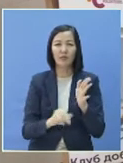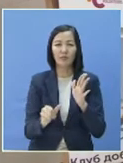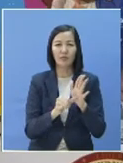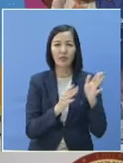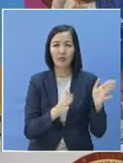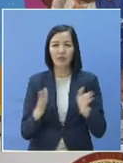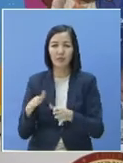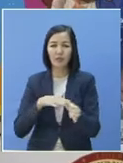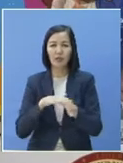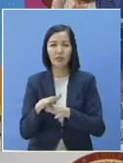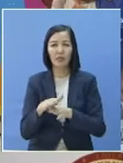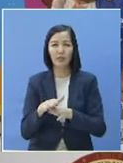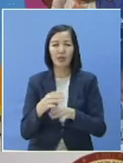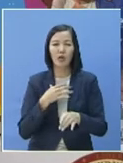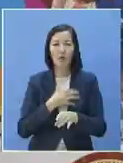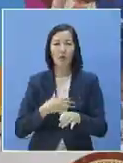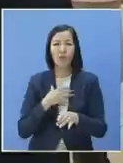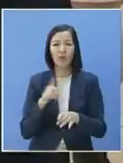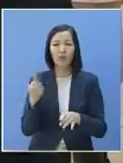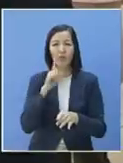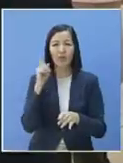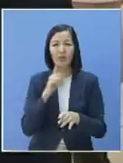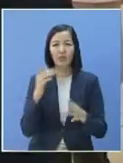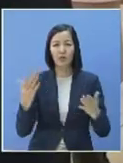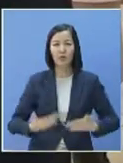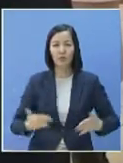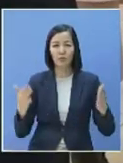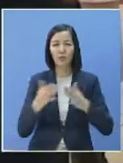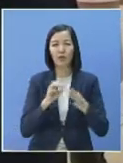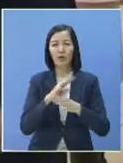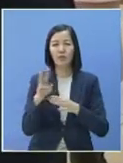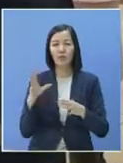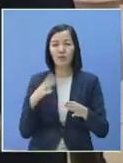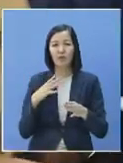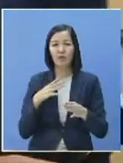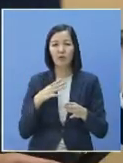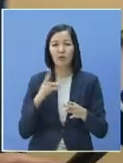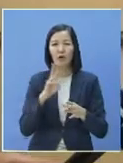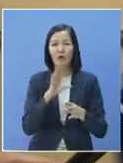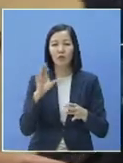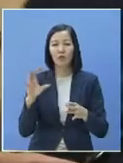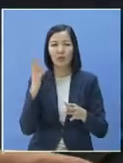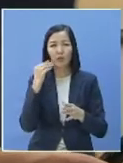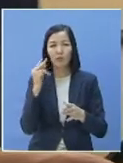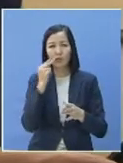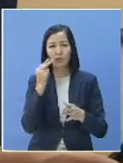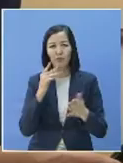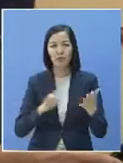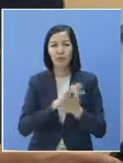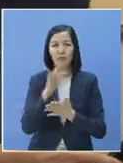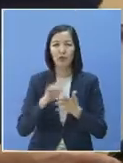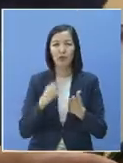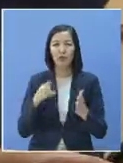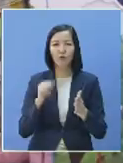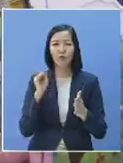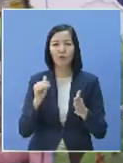күтіп тұр. Соның бірі әрі өзектісі жастарды тұрғын үймен қамтамасыз ету. Жастарға Нұр-Сұлтан, Алматы, Шымкент қаласында